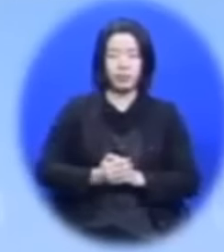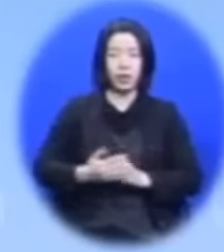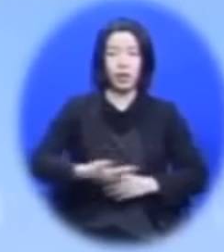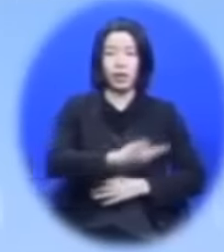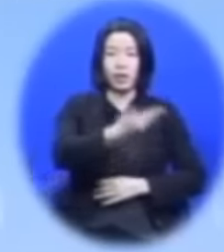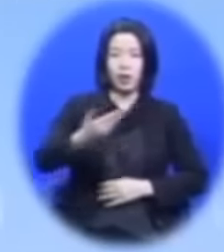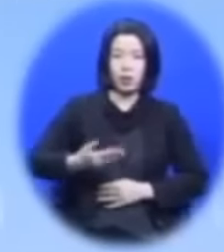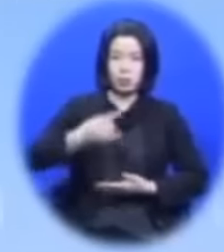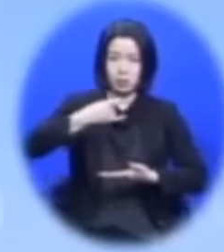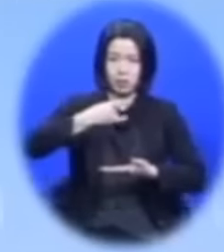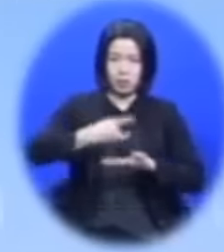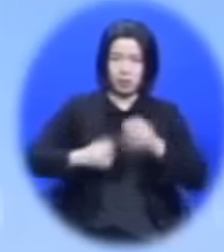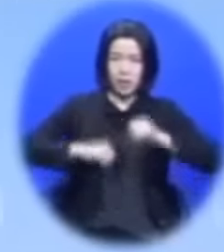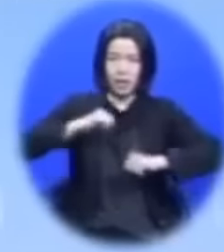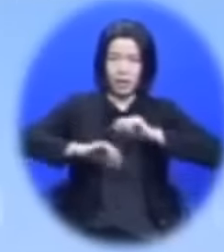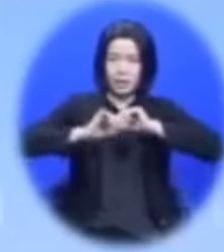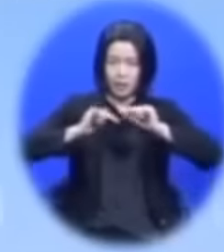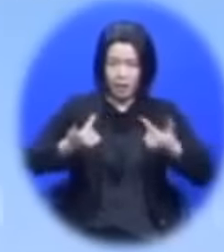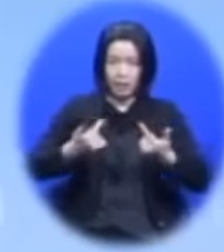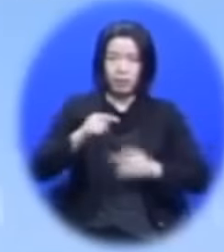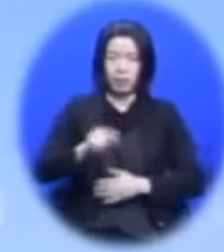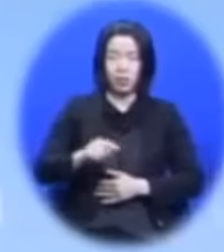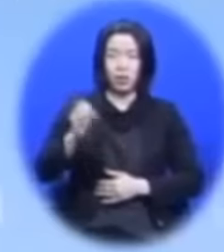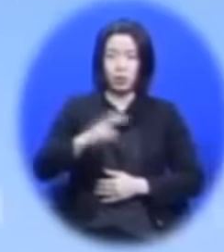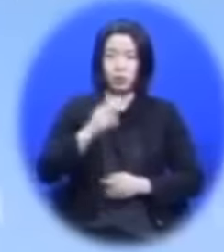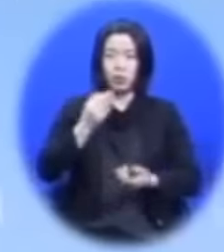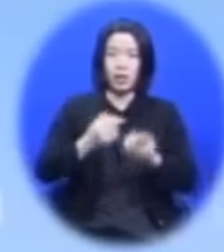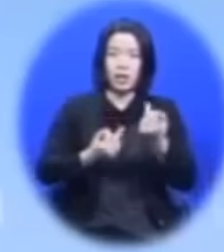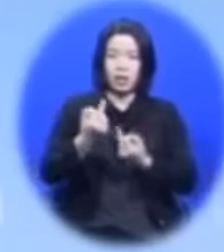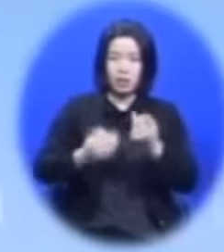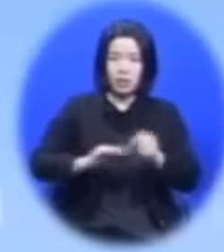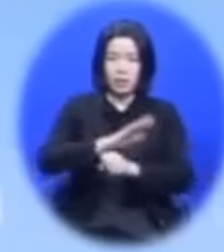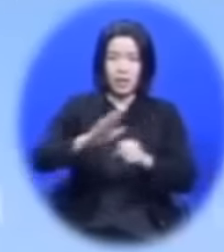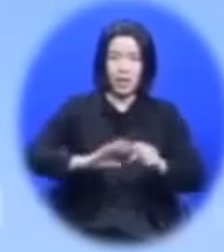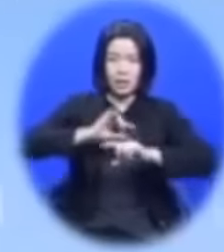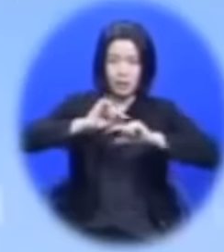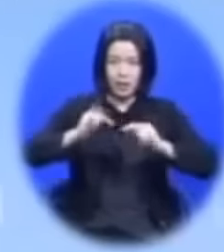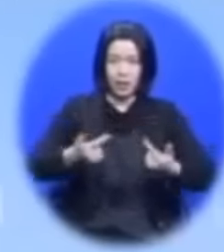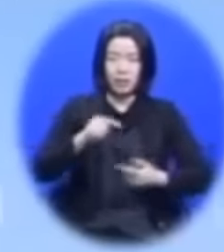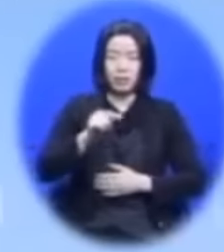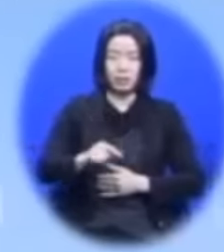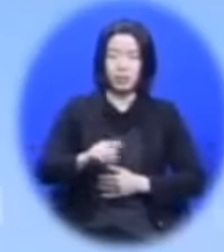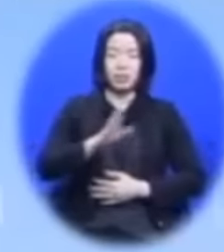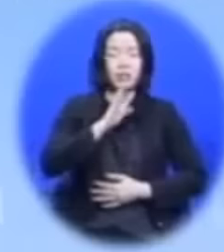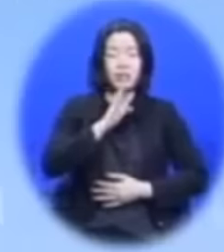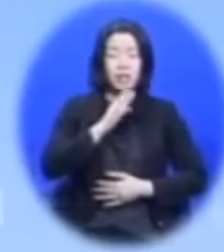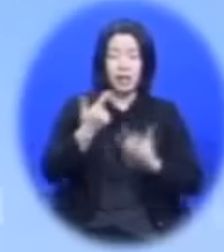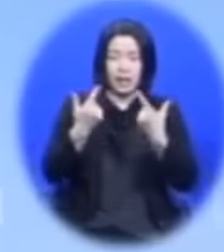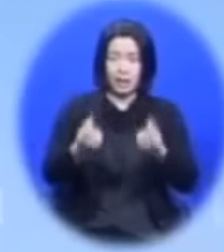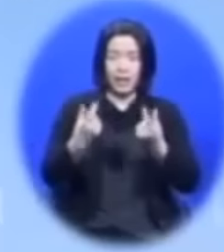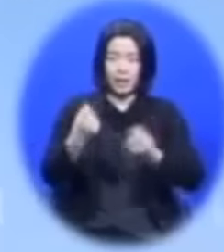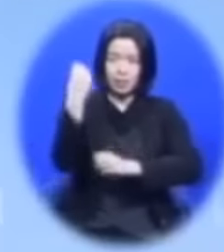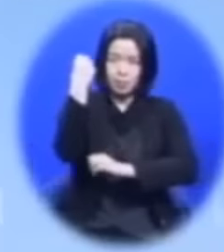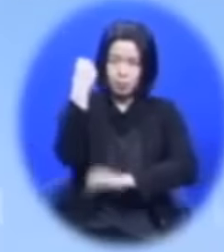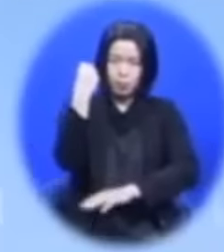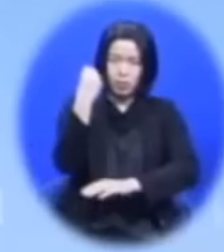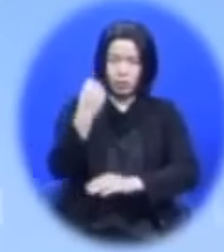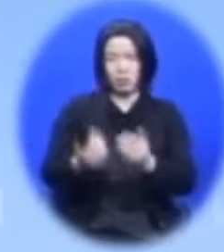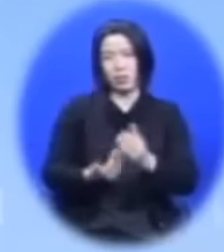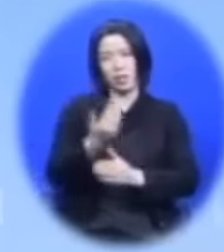여러분, 의를 행하지 않는 것과 그리고 형제를 사랑하지 않는 것은 사실은 같은 뿌리에서 나온